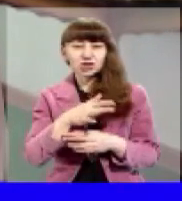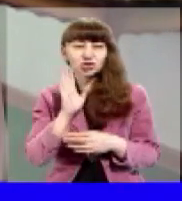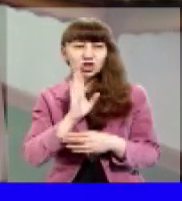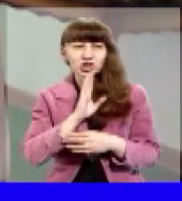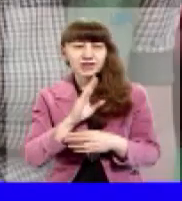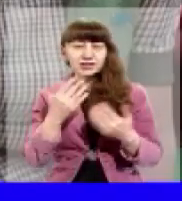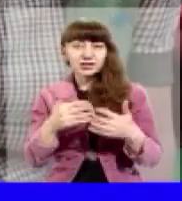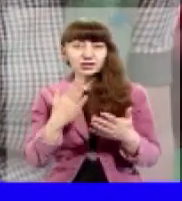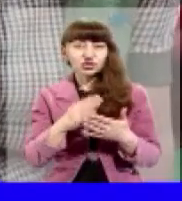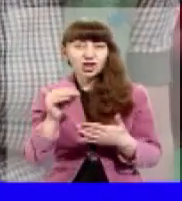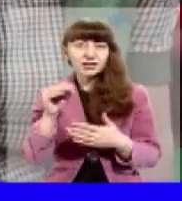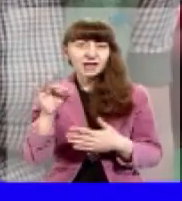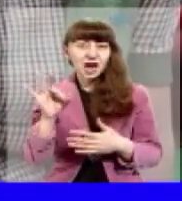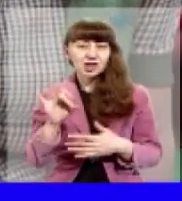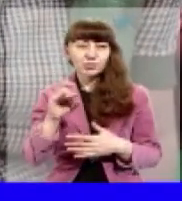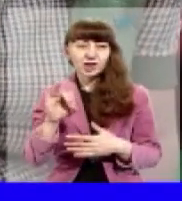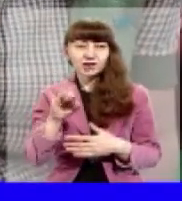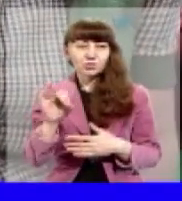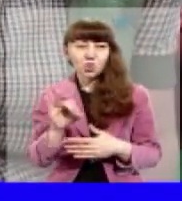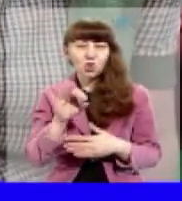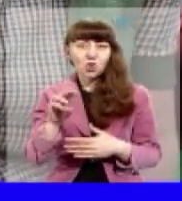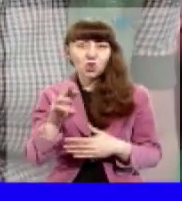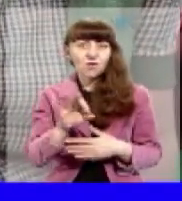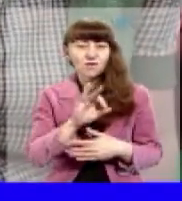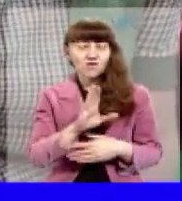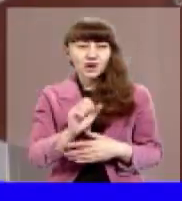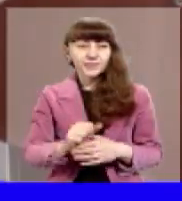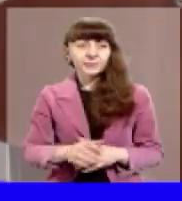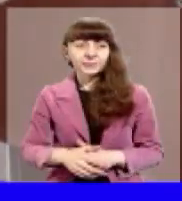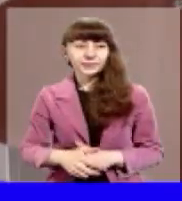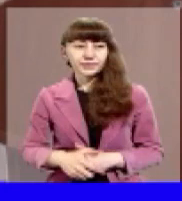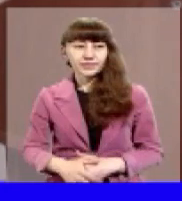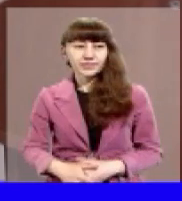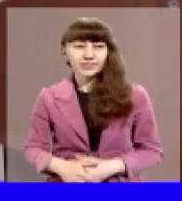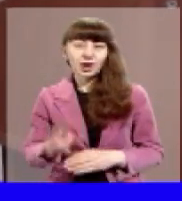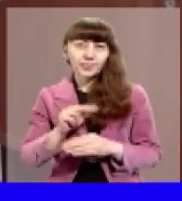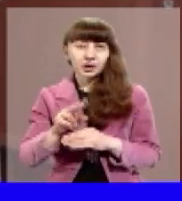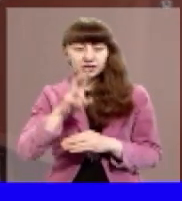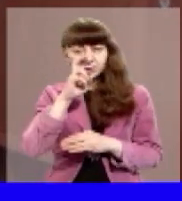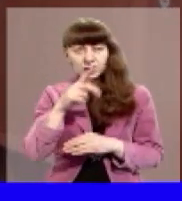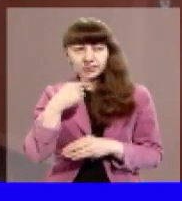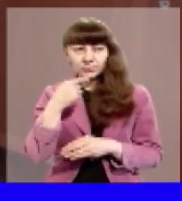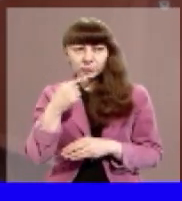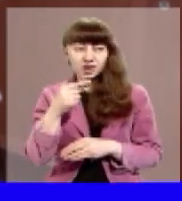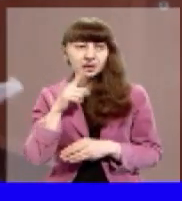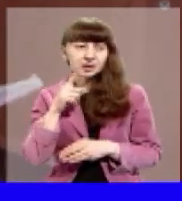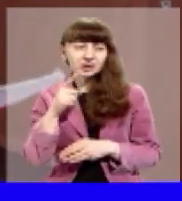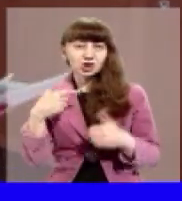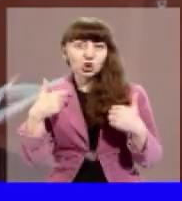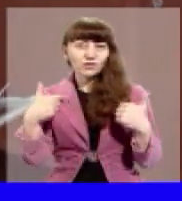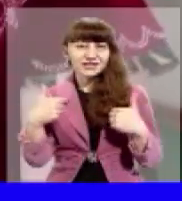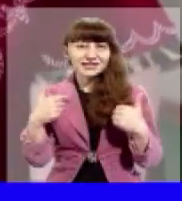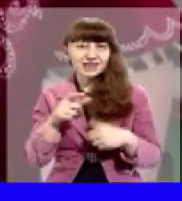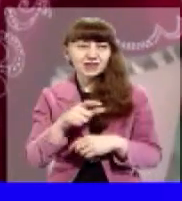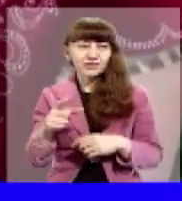Жанар Ибрагимова. Сегодня она вносит свой вклад в сохранение казахской культуры и обучает государственному языку молодых офицеров.